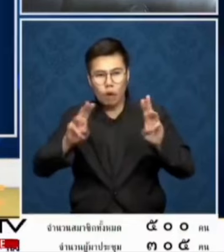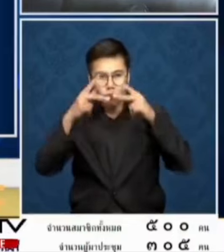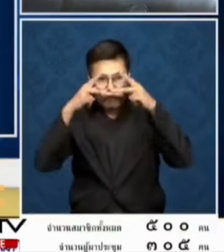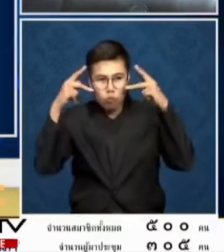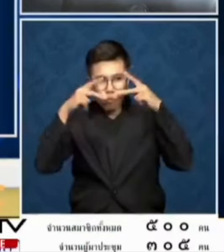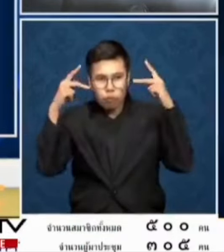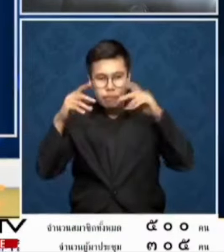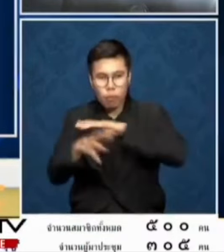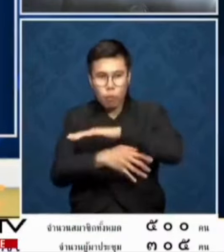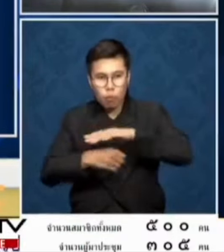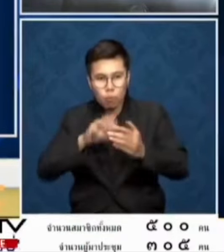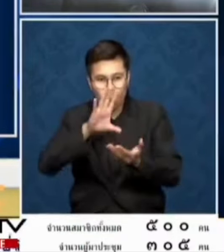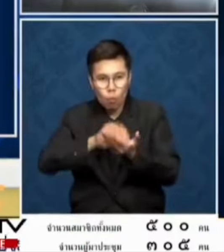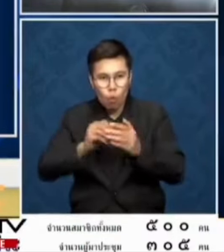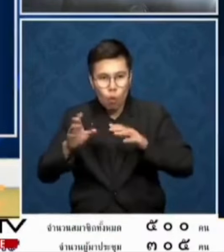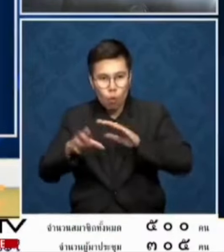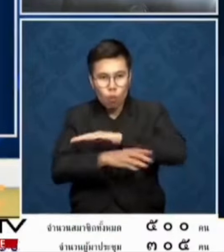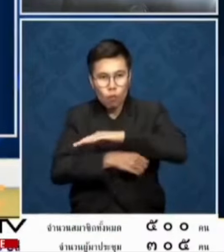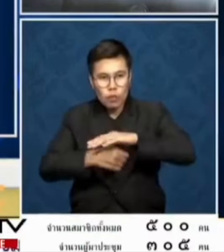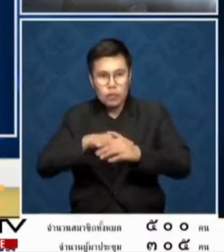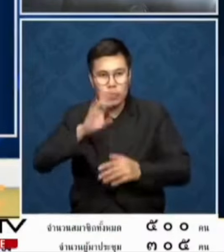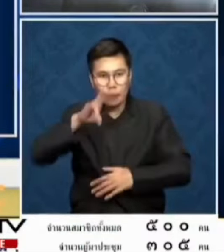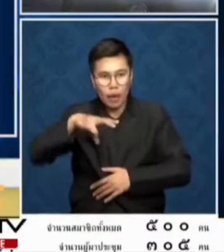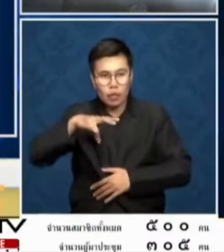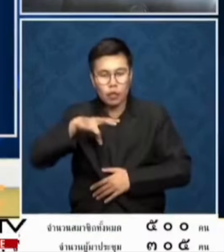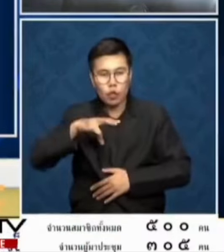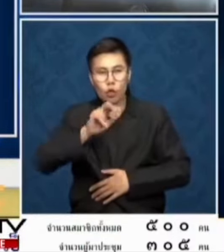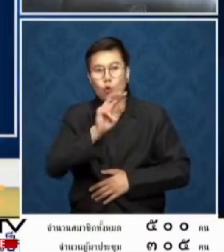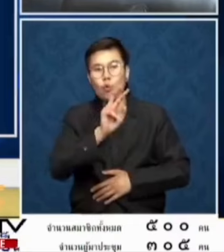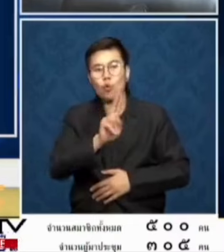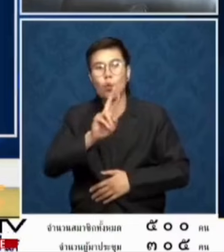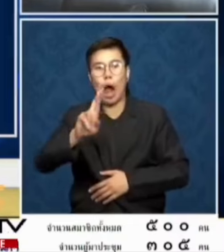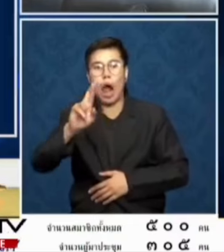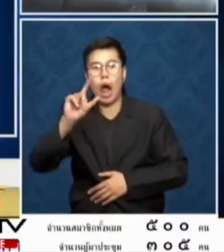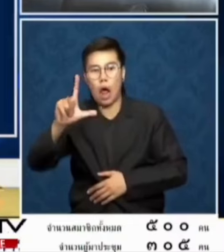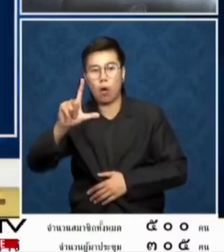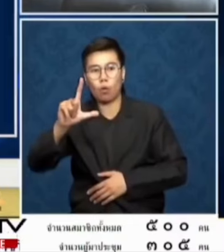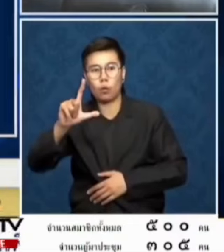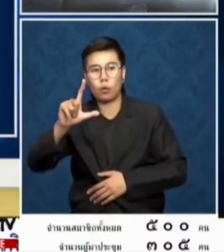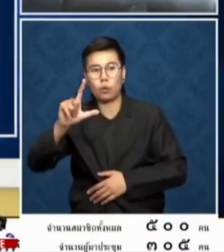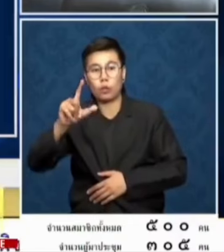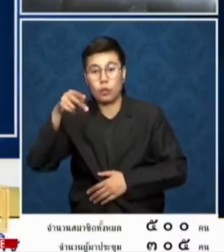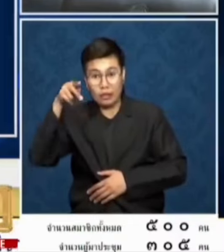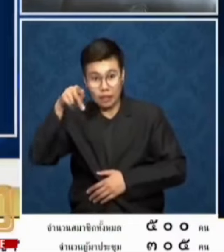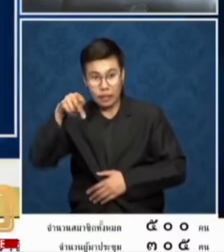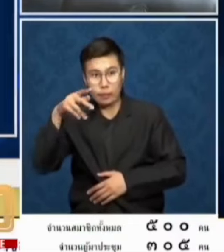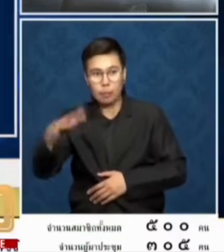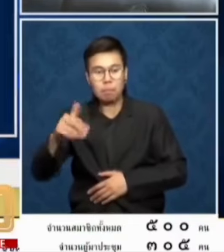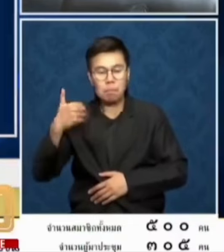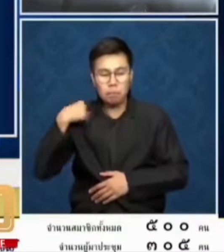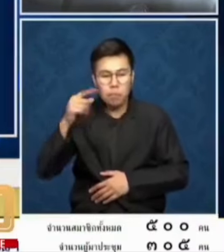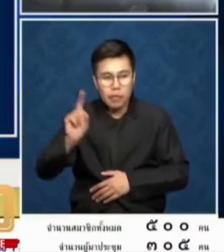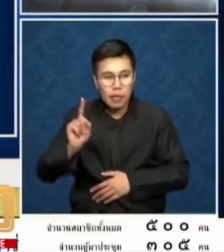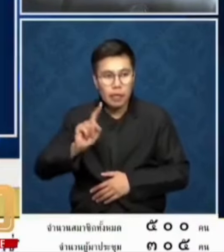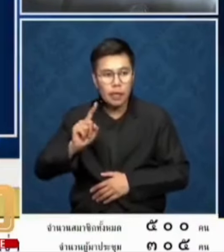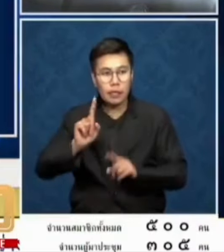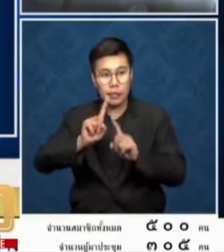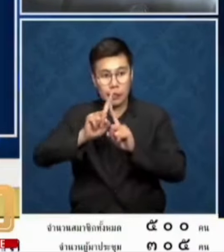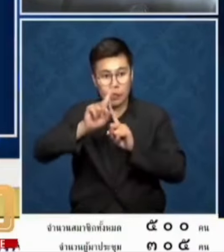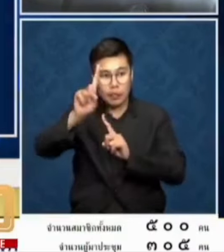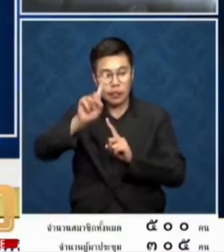ะมีการปิดเว็บไซต์ไป 7,000 กว่า URL ค่ะใน 7,000 กว่า URL นี้นะคะอันดับ